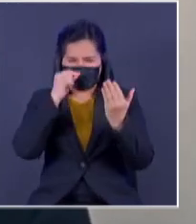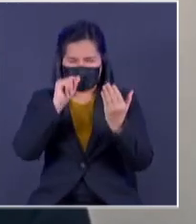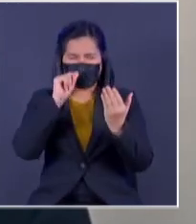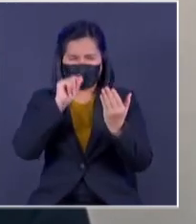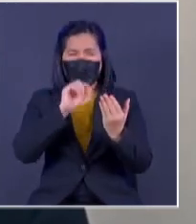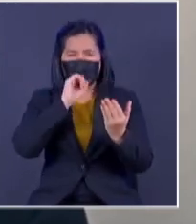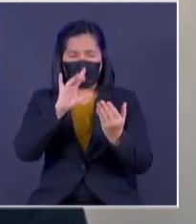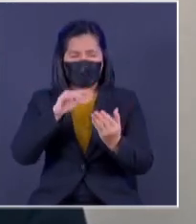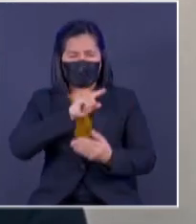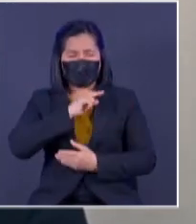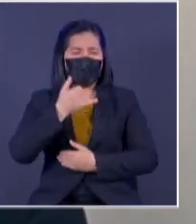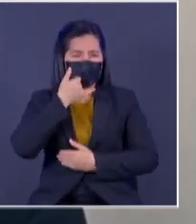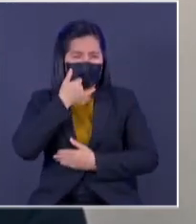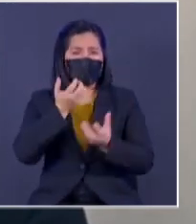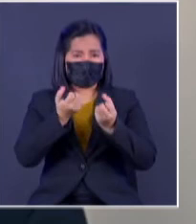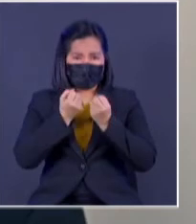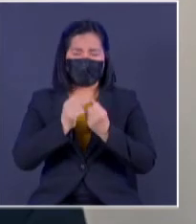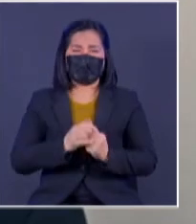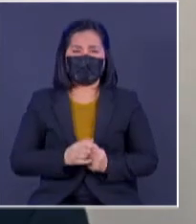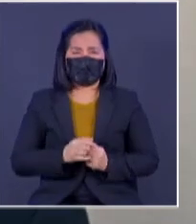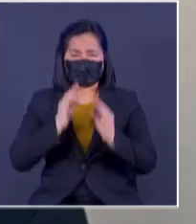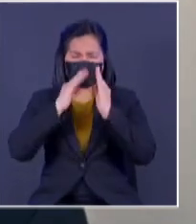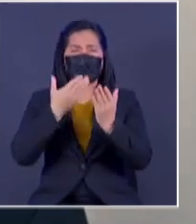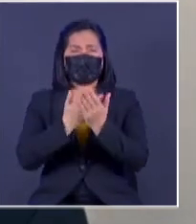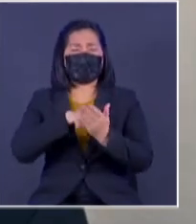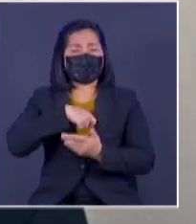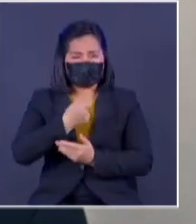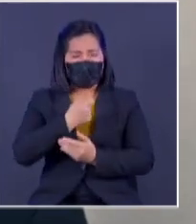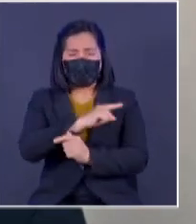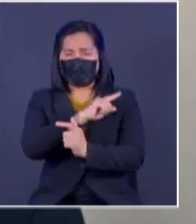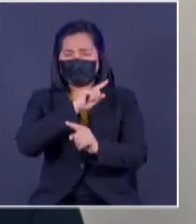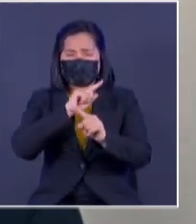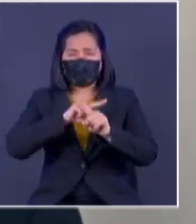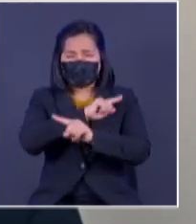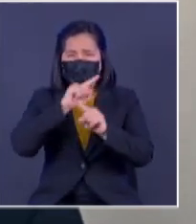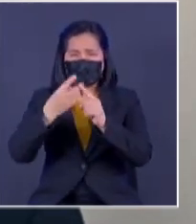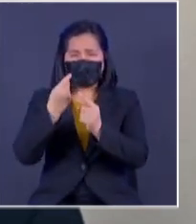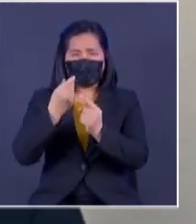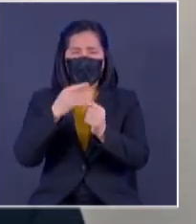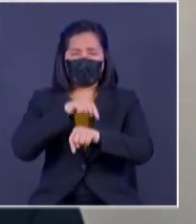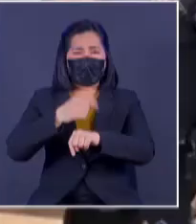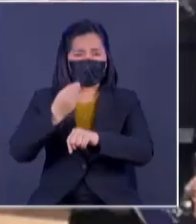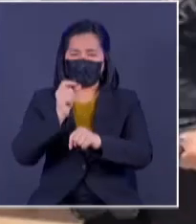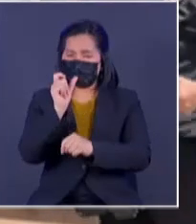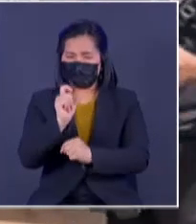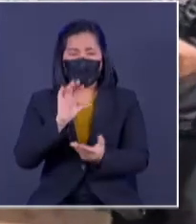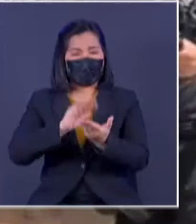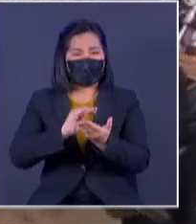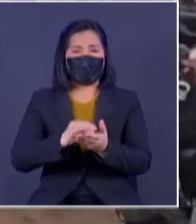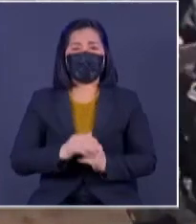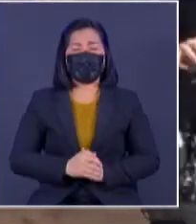ว่าคนนี้รับสายมีเจตนาที่จะจ่ายแล้วก็ต้องบอกว่าจ่ายเงินวันนี้กี่โมงประมาณนั้นนะครับ และเบื้องต้นนะ